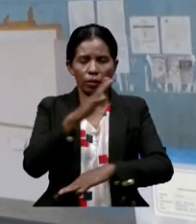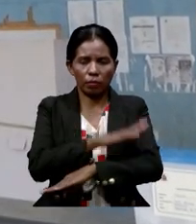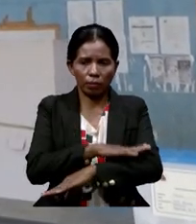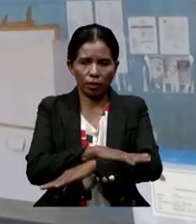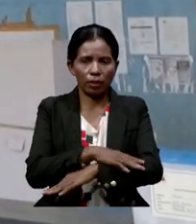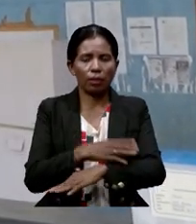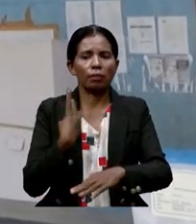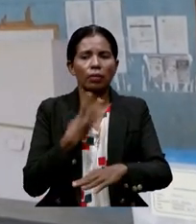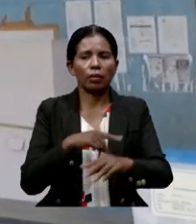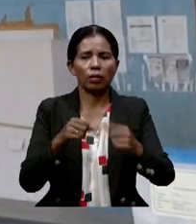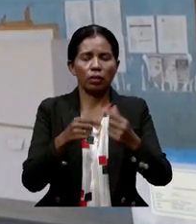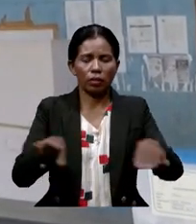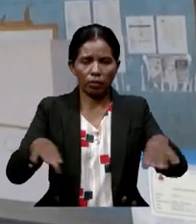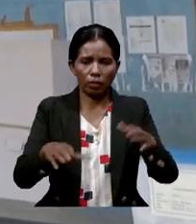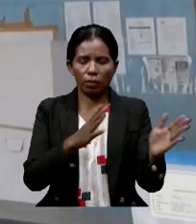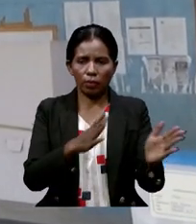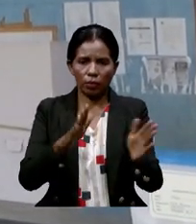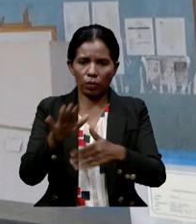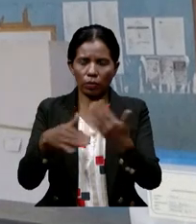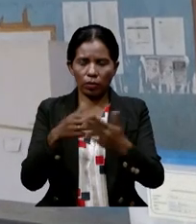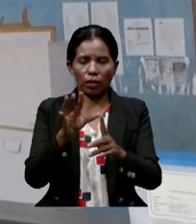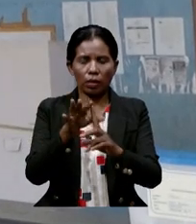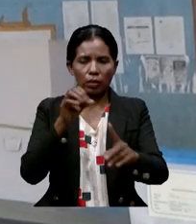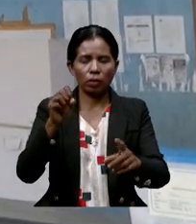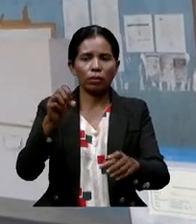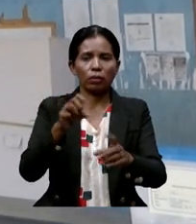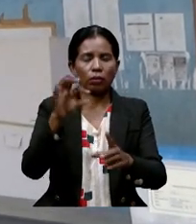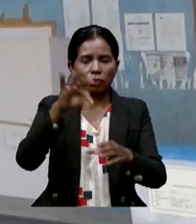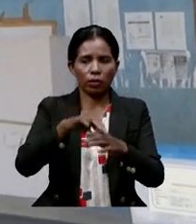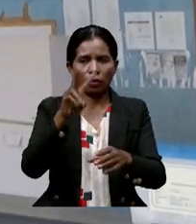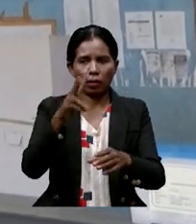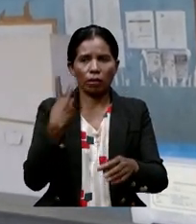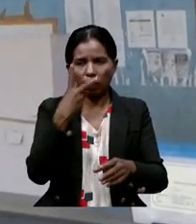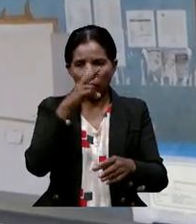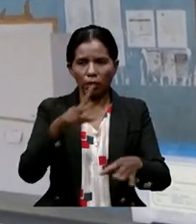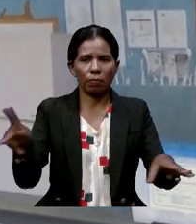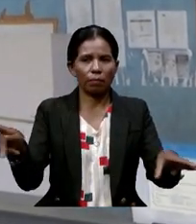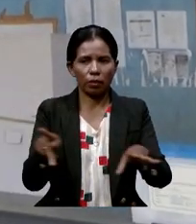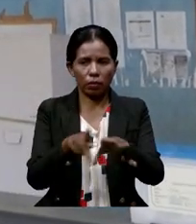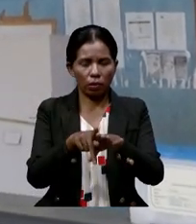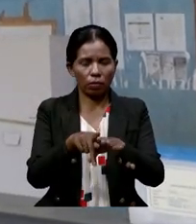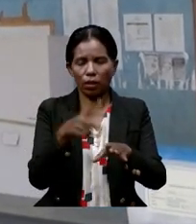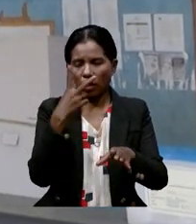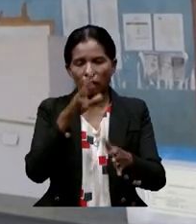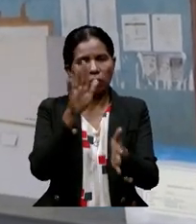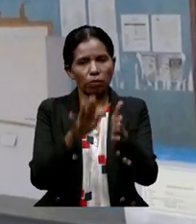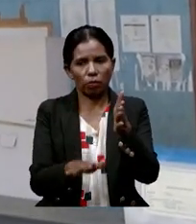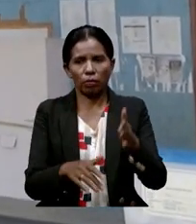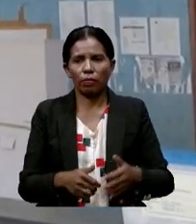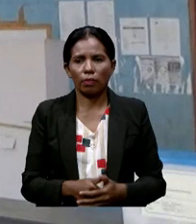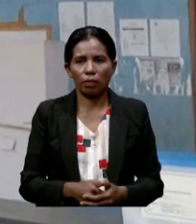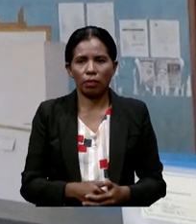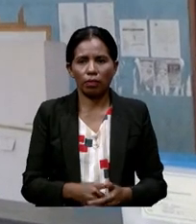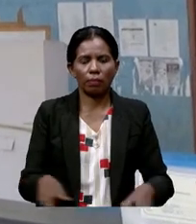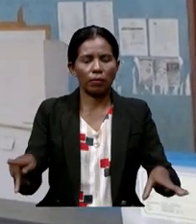be servis juga proses itu mati oleh sang segunda kuota ni mereka tak tahu sahaja partisipasi kami meminus itu partisipasi yang